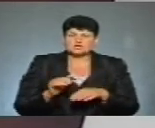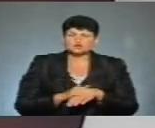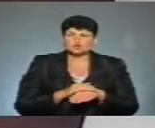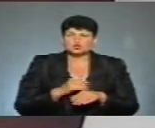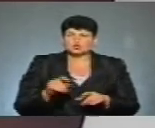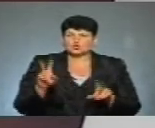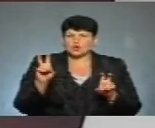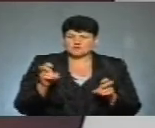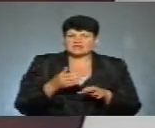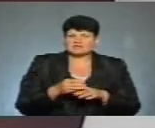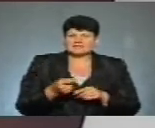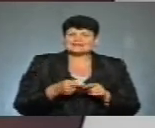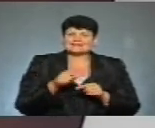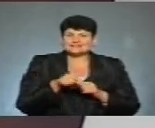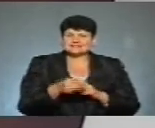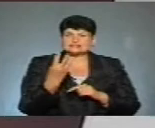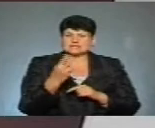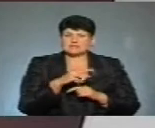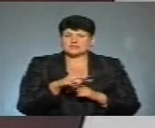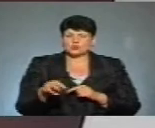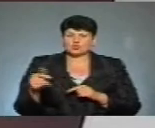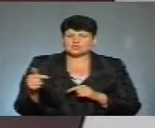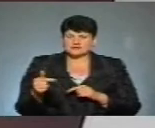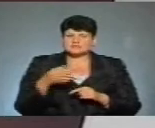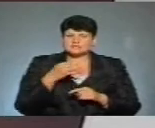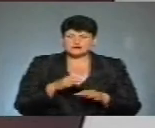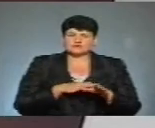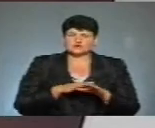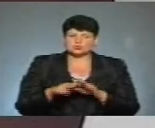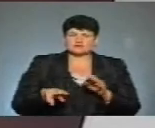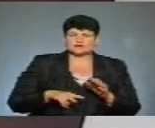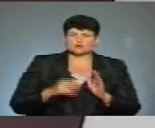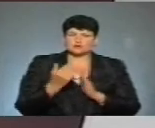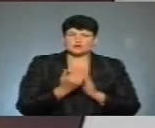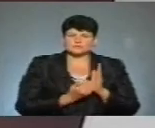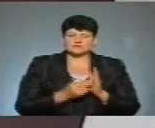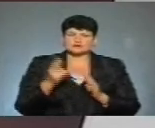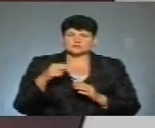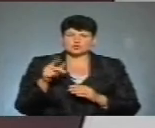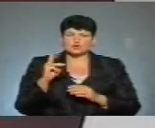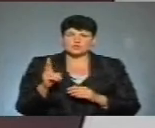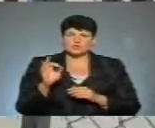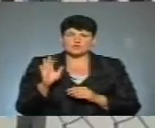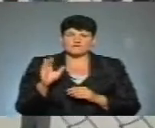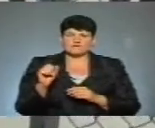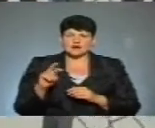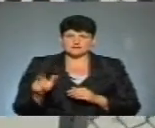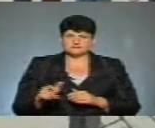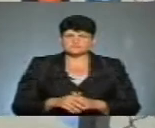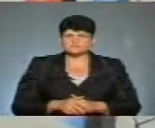близько 3 мільйонів гривень, розповів виконавчий директор програми у Західному регіоні Дмитро Коваль.